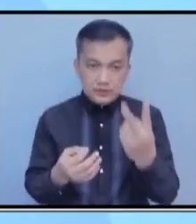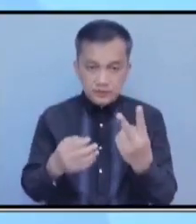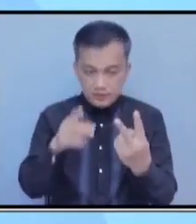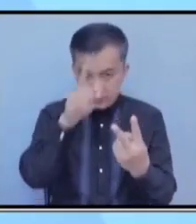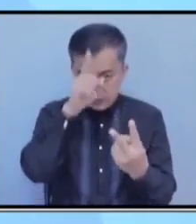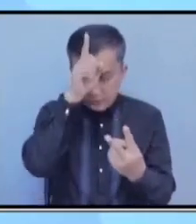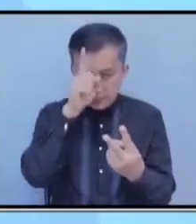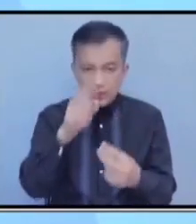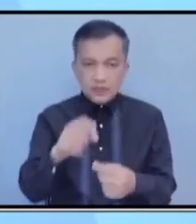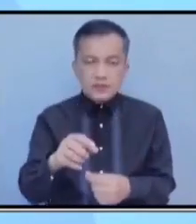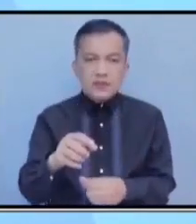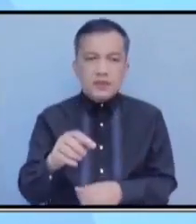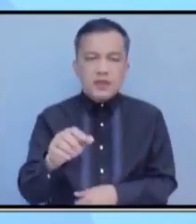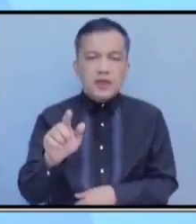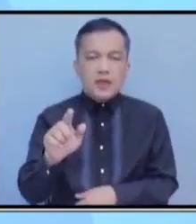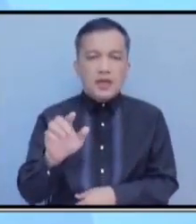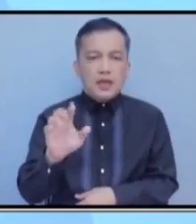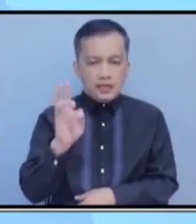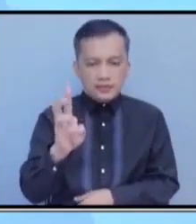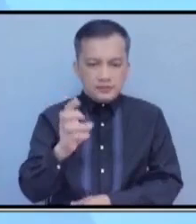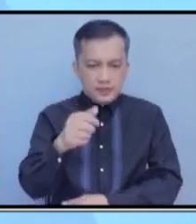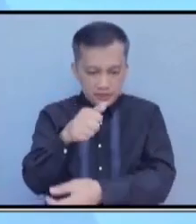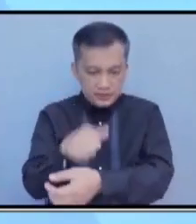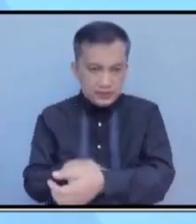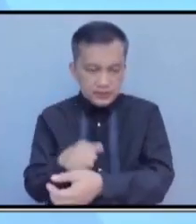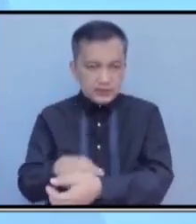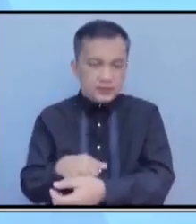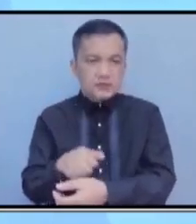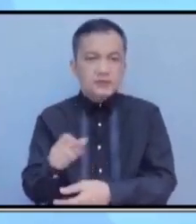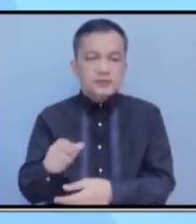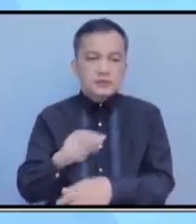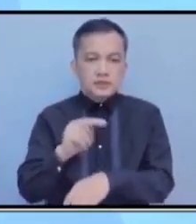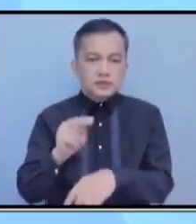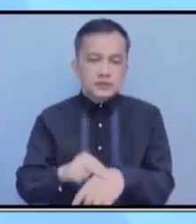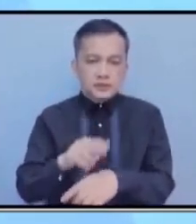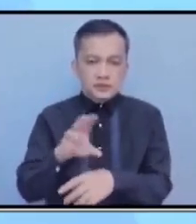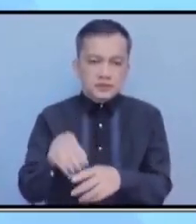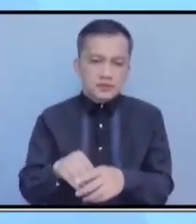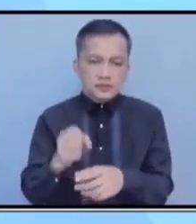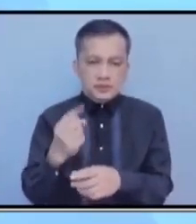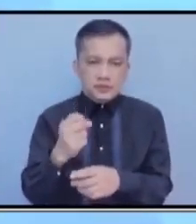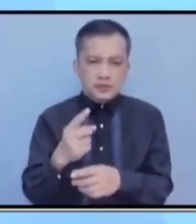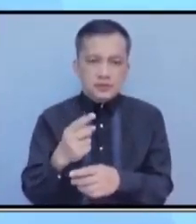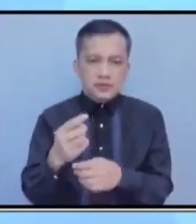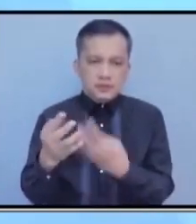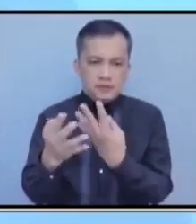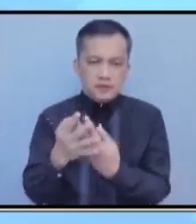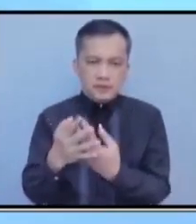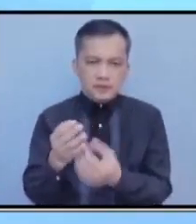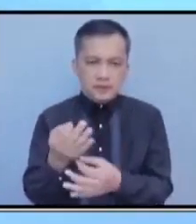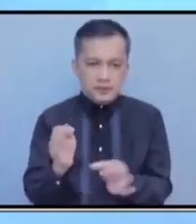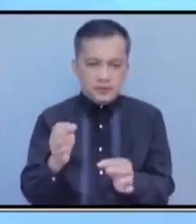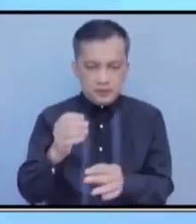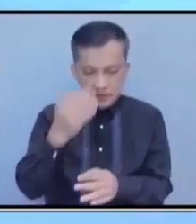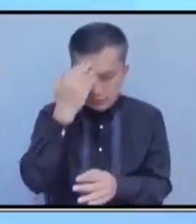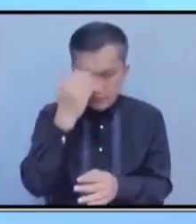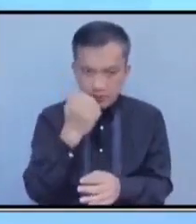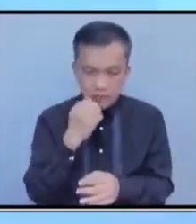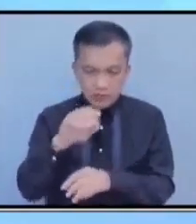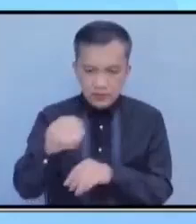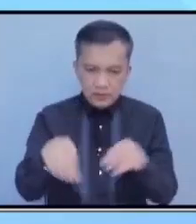argentinian nationals sila ay kabilang sa lingang bihag na pinalaya ng hamas kapalit ng pagpapalaya sa